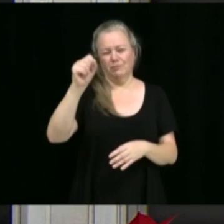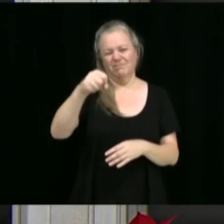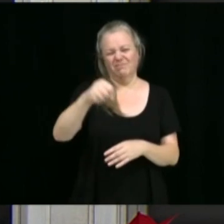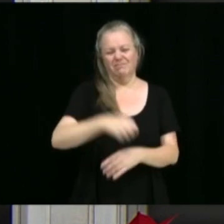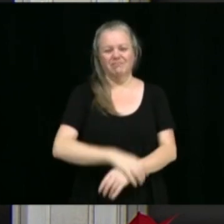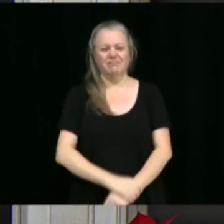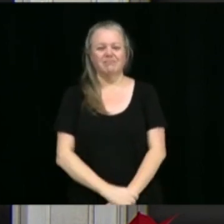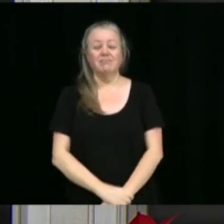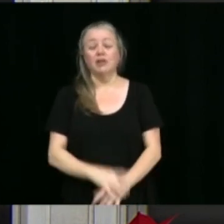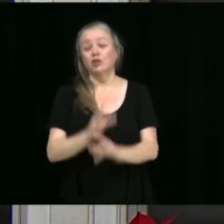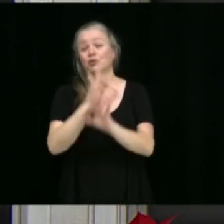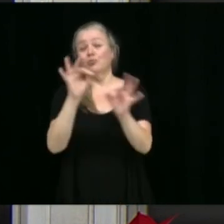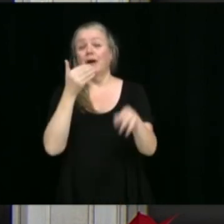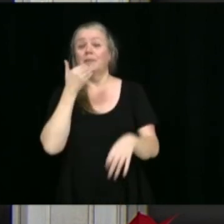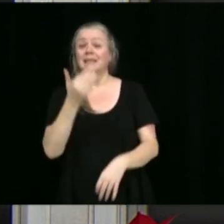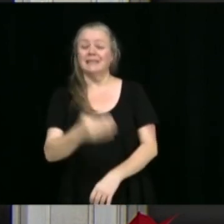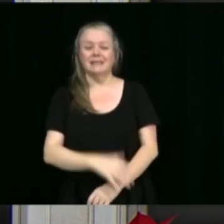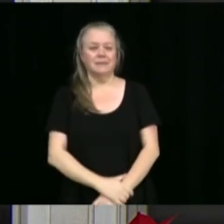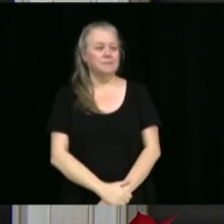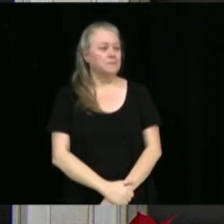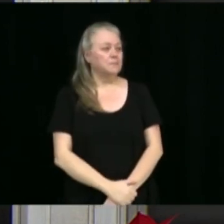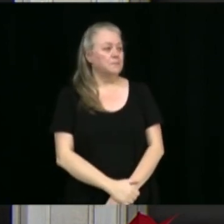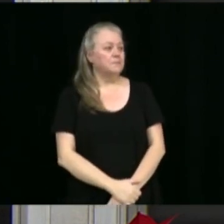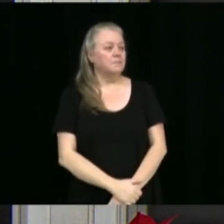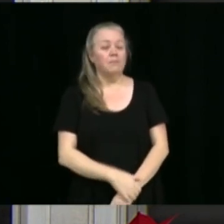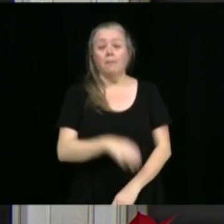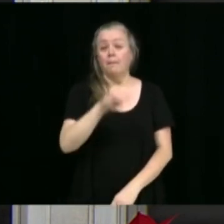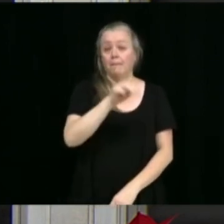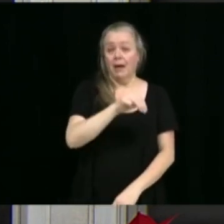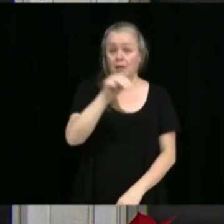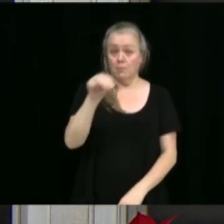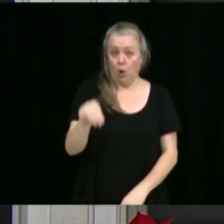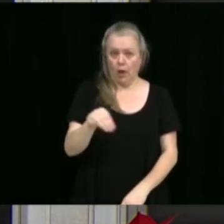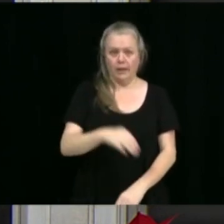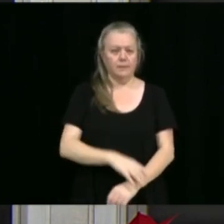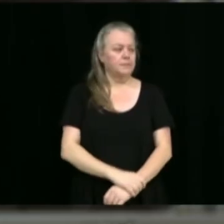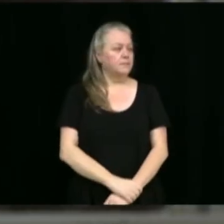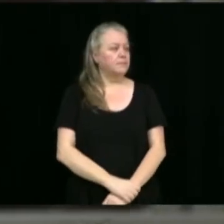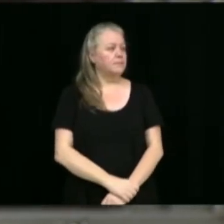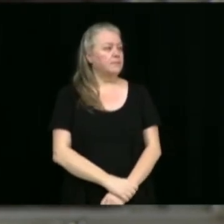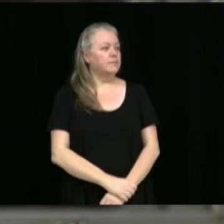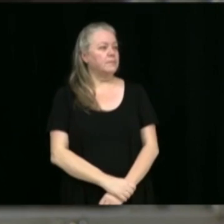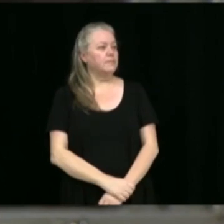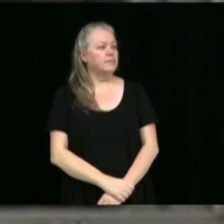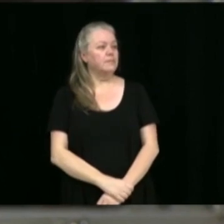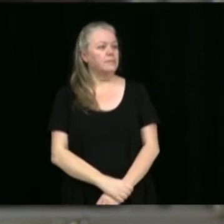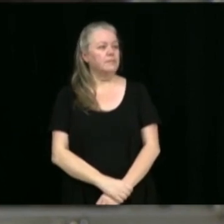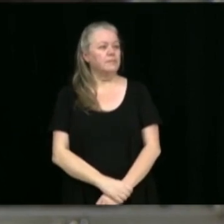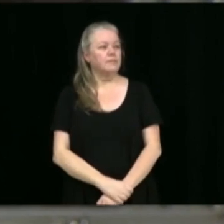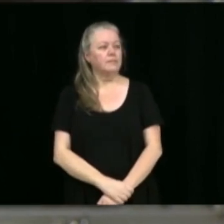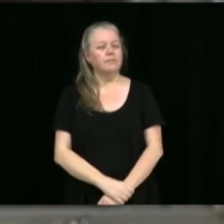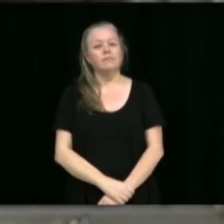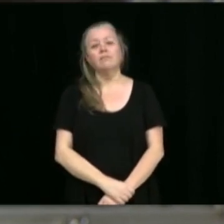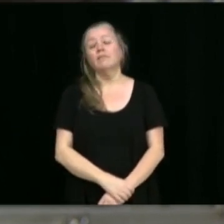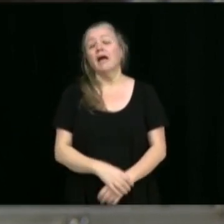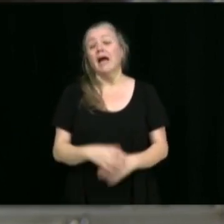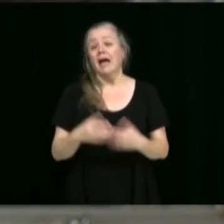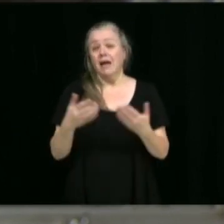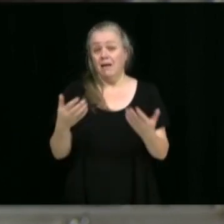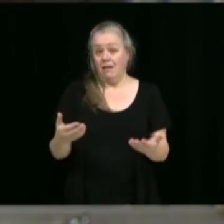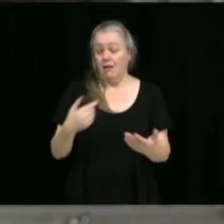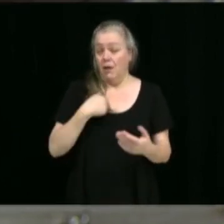Super, merci. Marc Morin? Oui, moi, je voudrais faire part de prix que